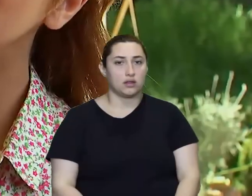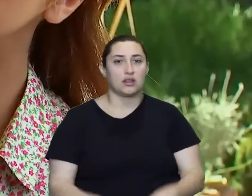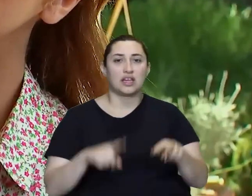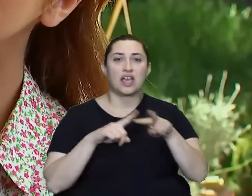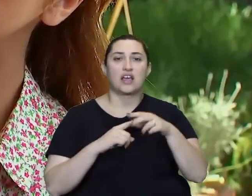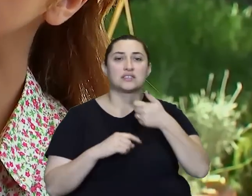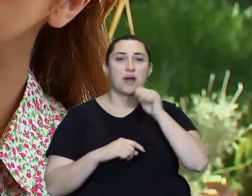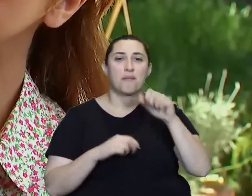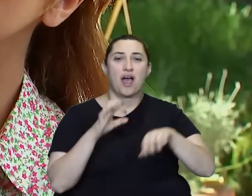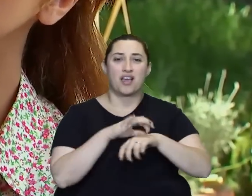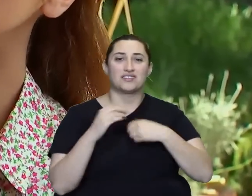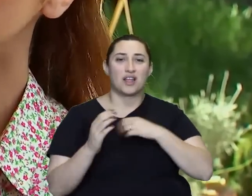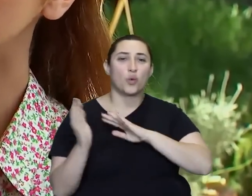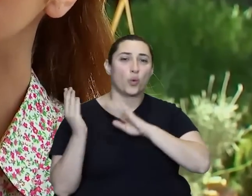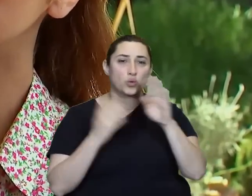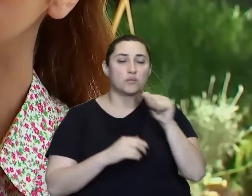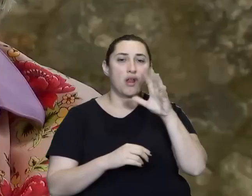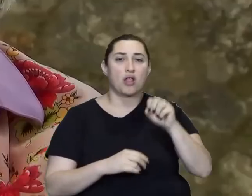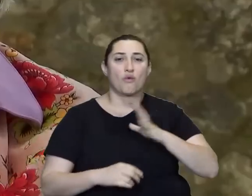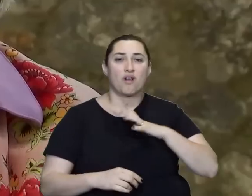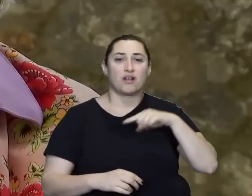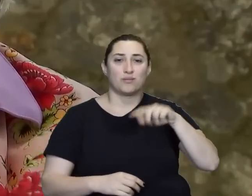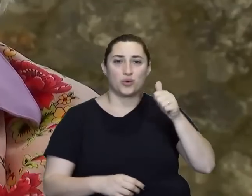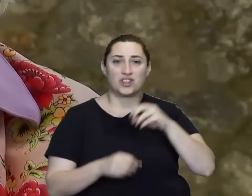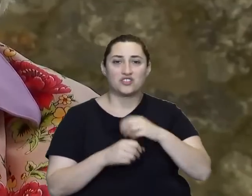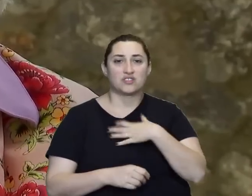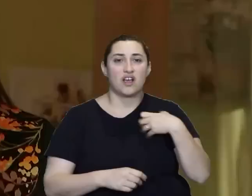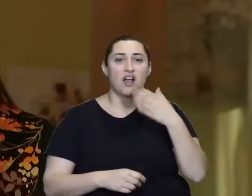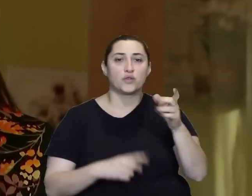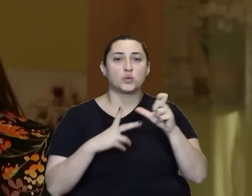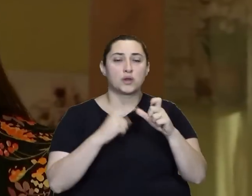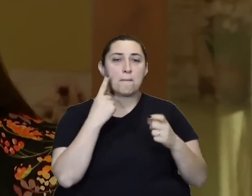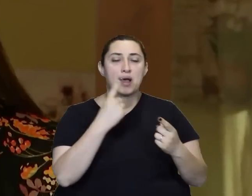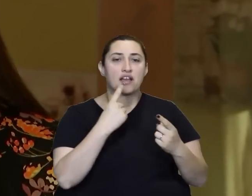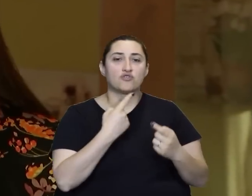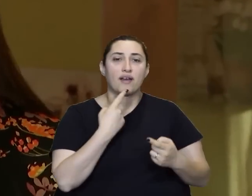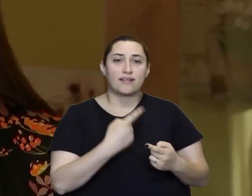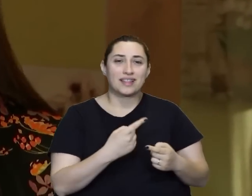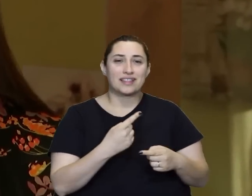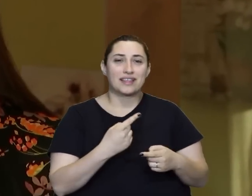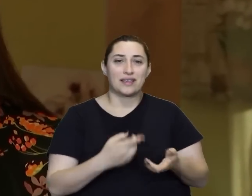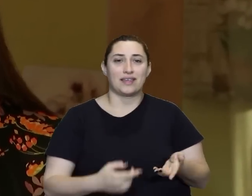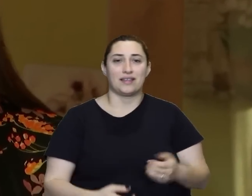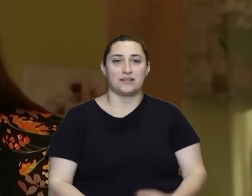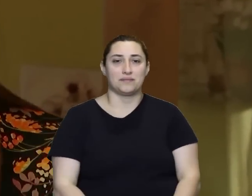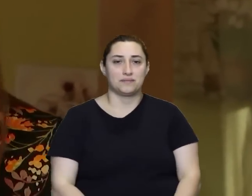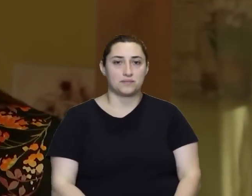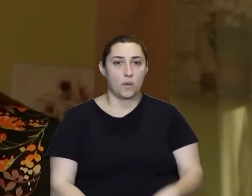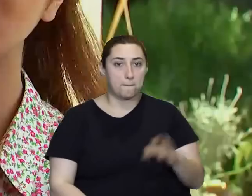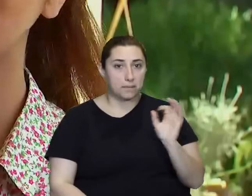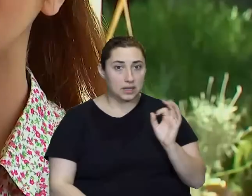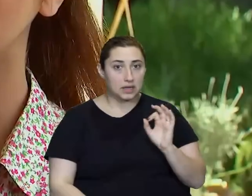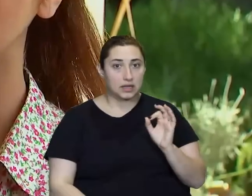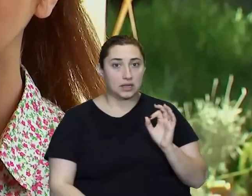Kazım abini hastaneye götüreceğim de randevu almıştık bugüne. Anneme de Şükran abla bakacaktı birkaç saatliğine. Öyle